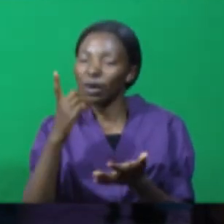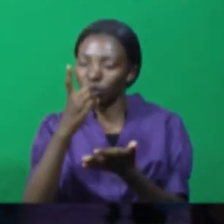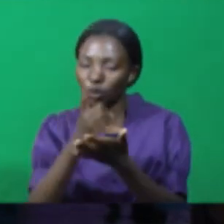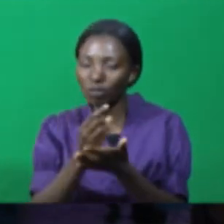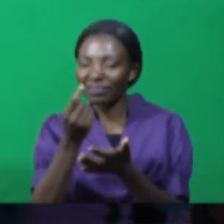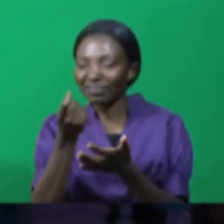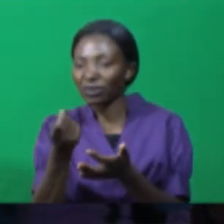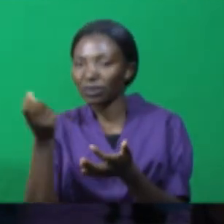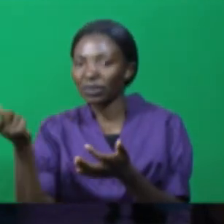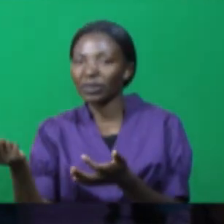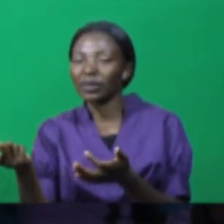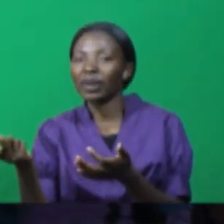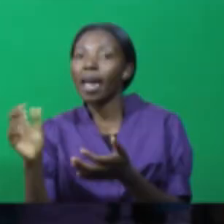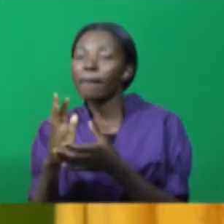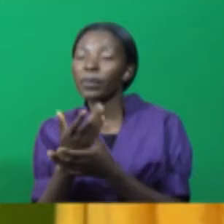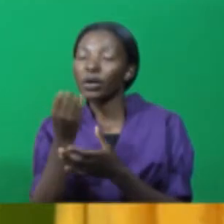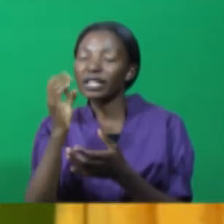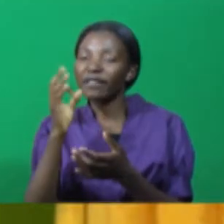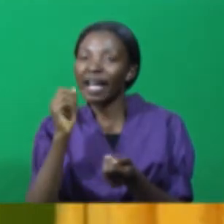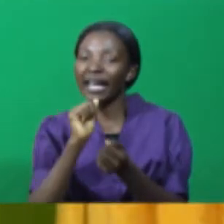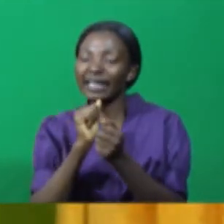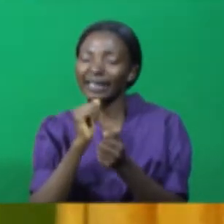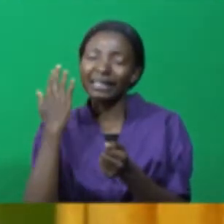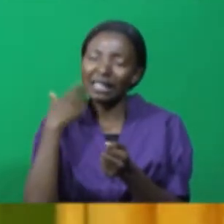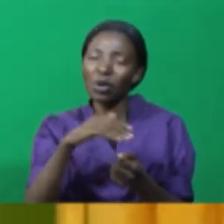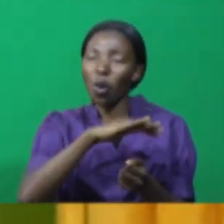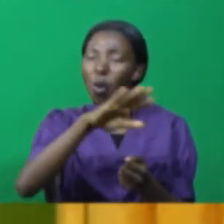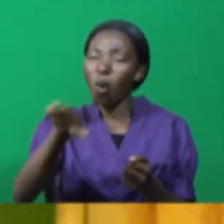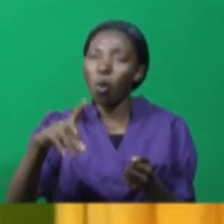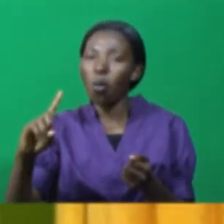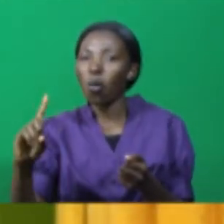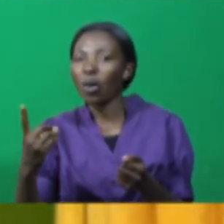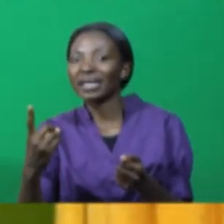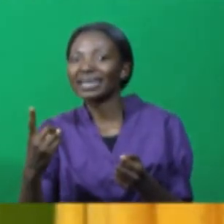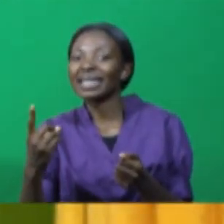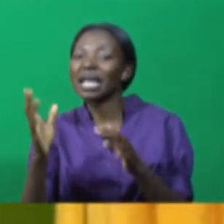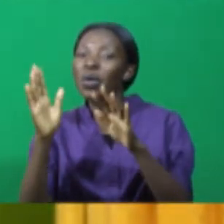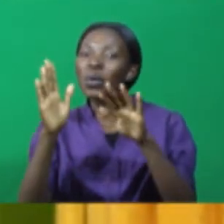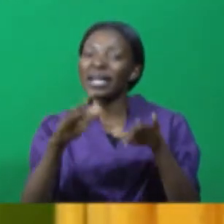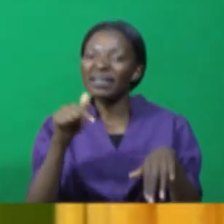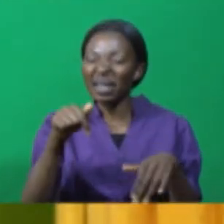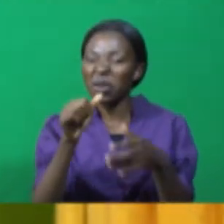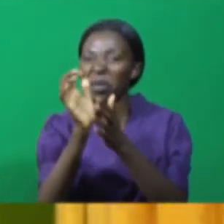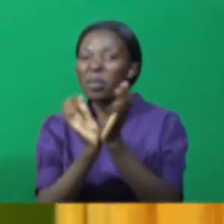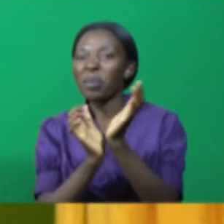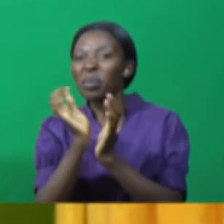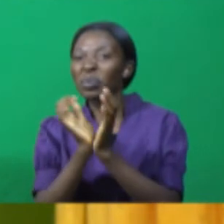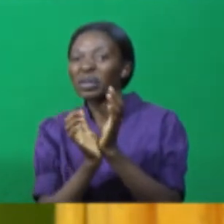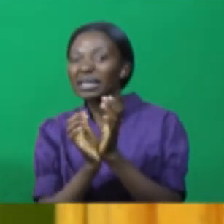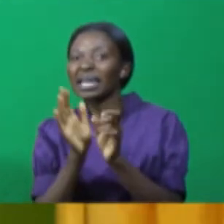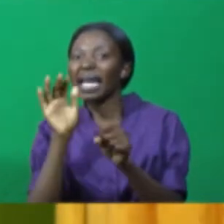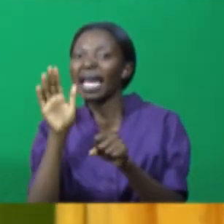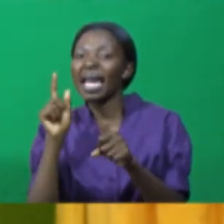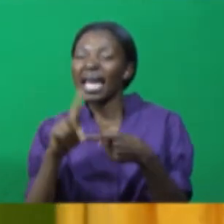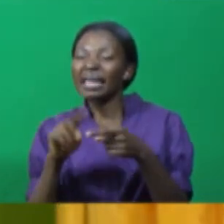by little. Because ndikavauraya vese kana kuvadzinga vese nguva imwe chete. Munosara amasango.